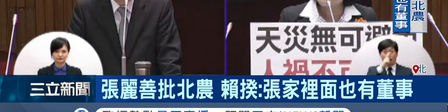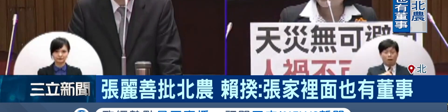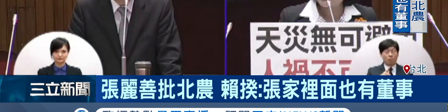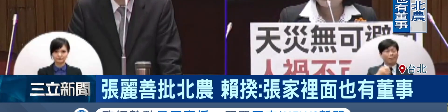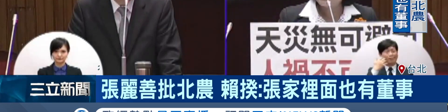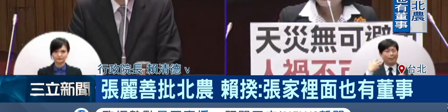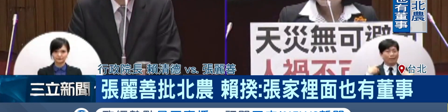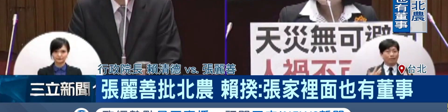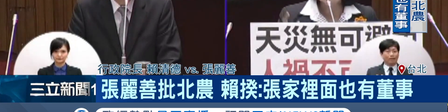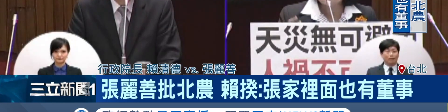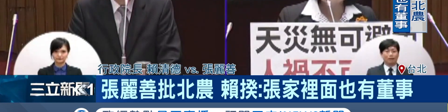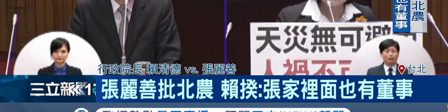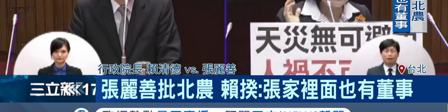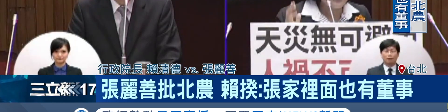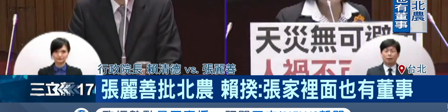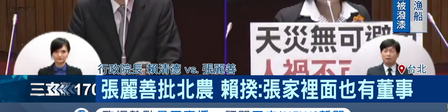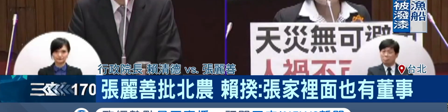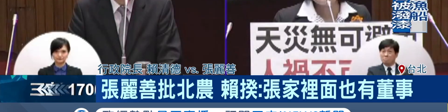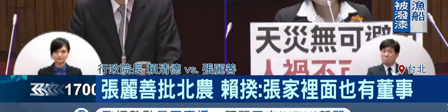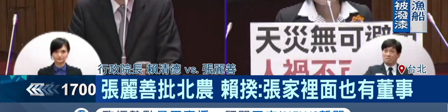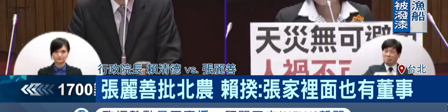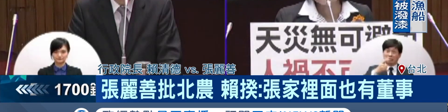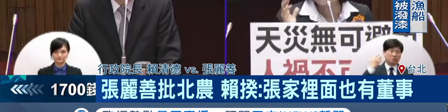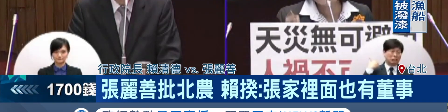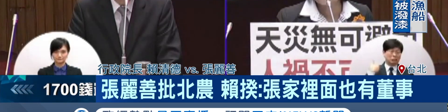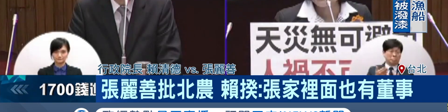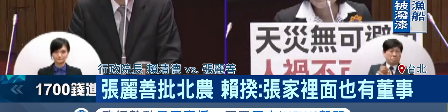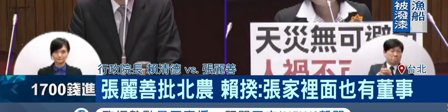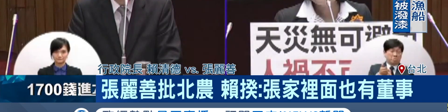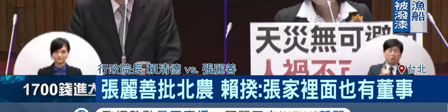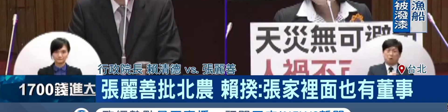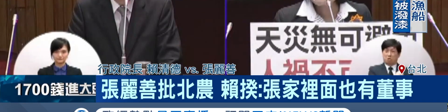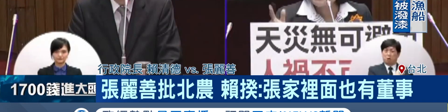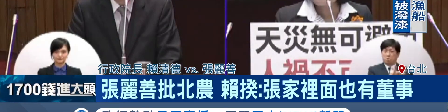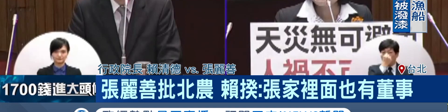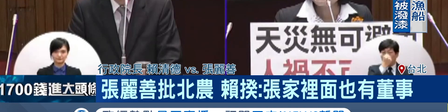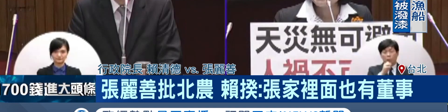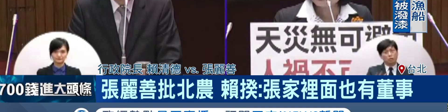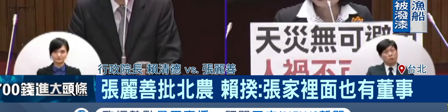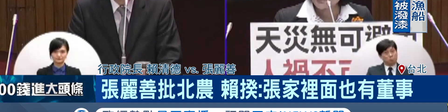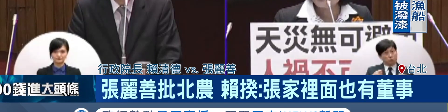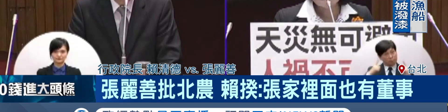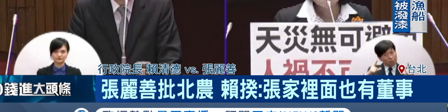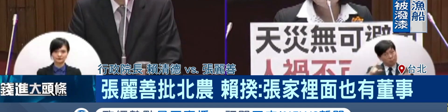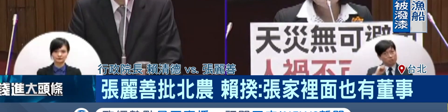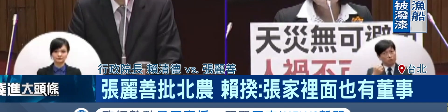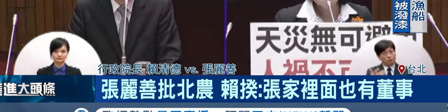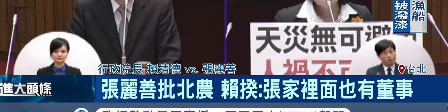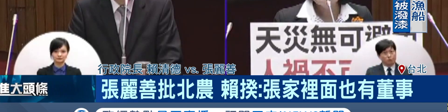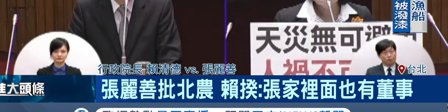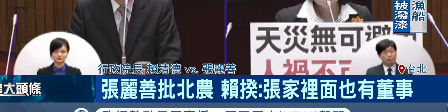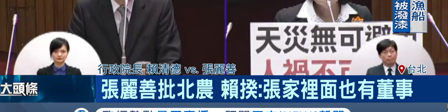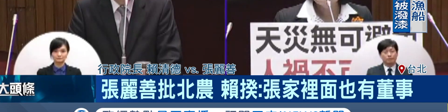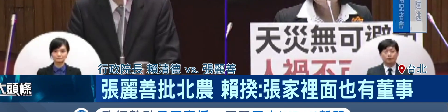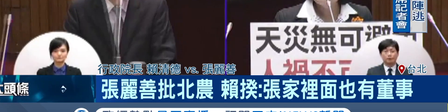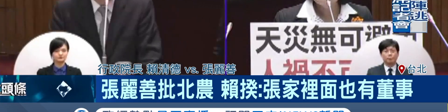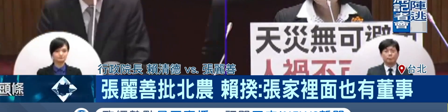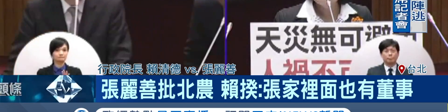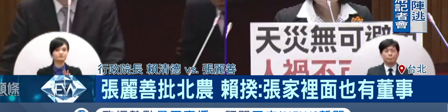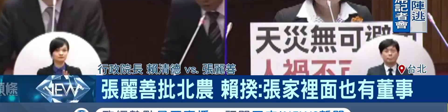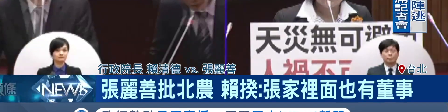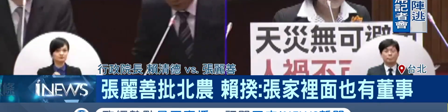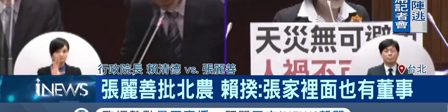置了，谁要来处理呀、啊？ 我给你。 难道你们当时抢位置的时候说有权利，现在不用尽义务吗？ 我给你一个数